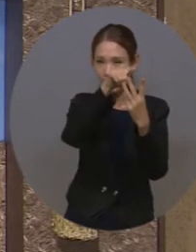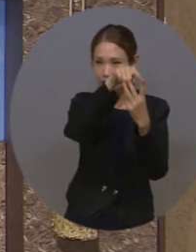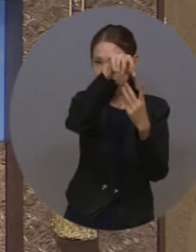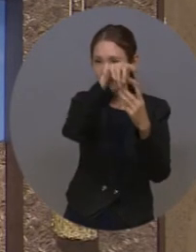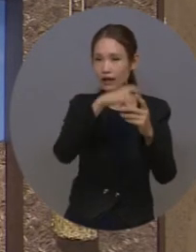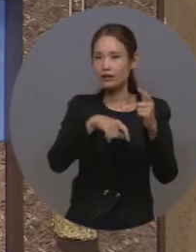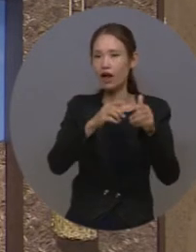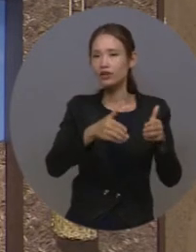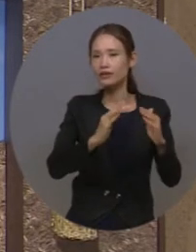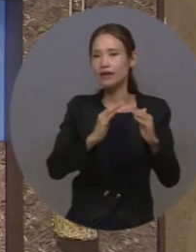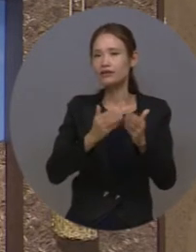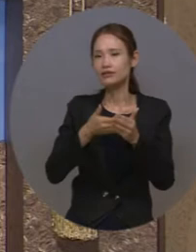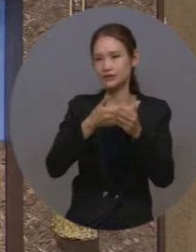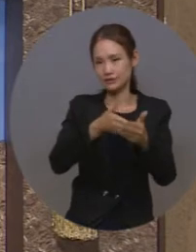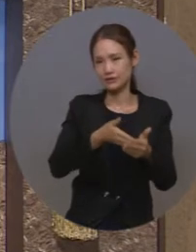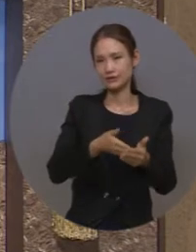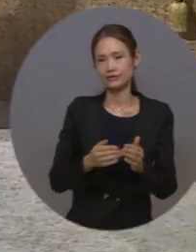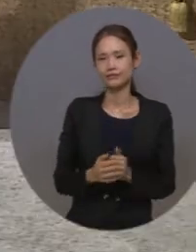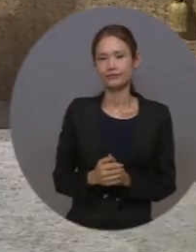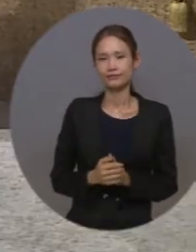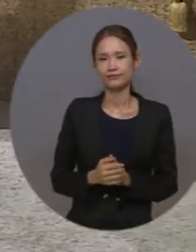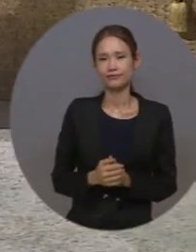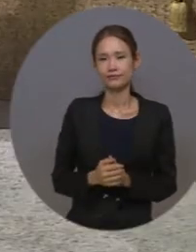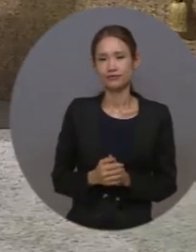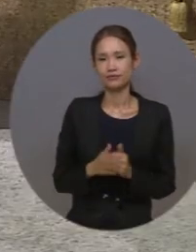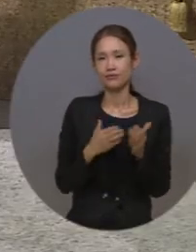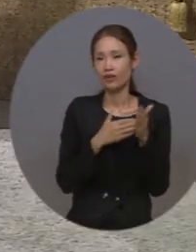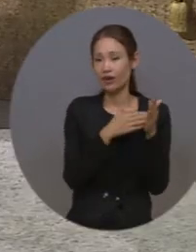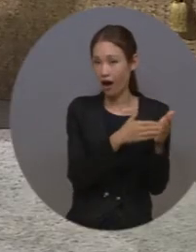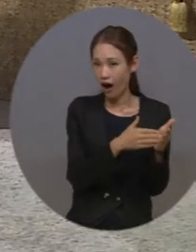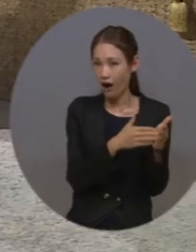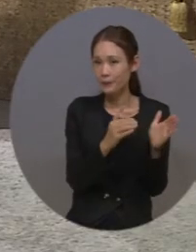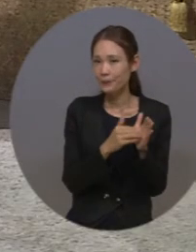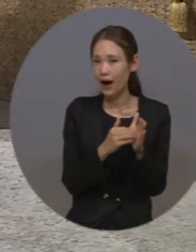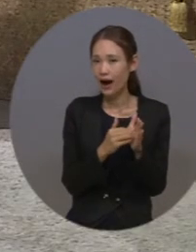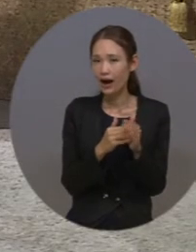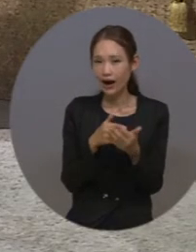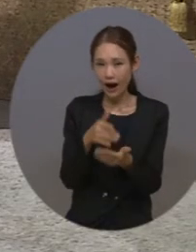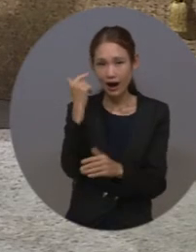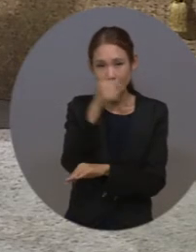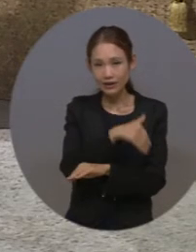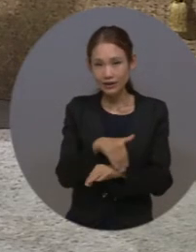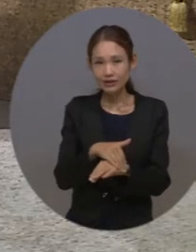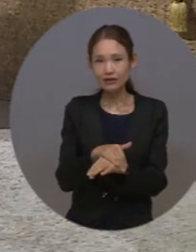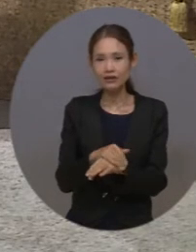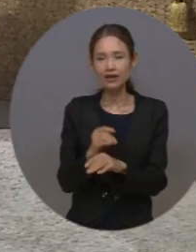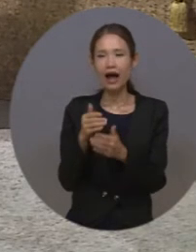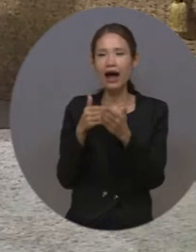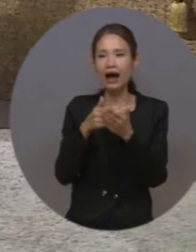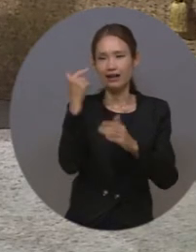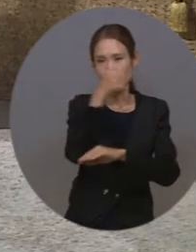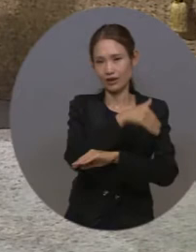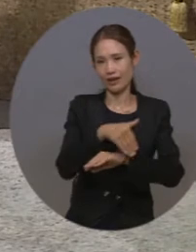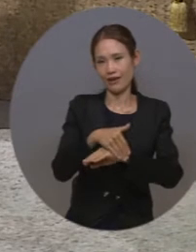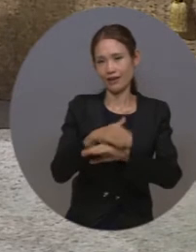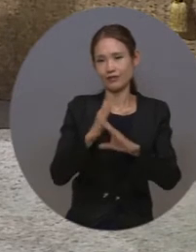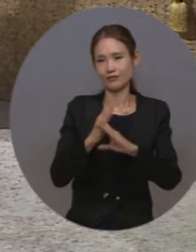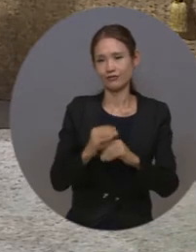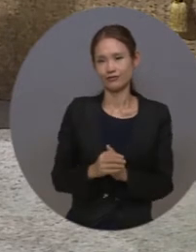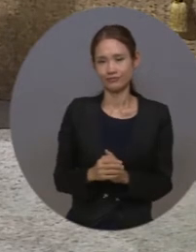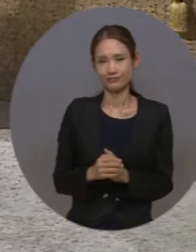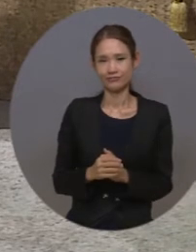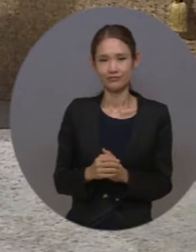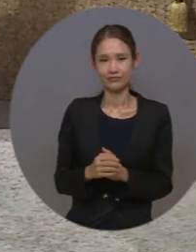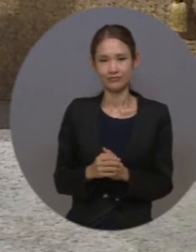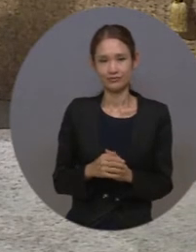설치해 줄걸 건의 드리겠습니다. 건의를 지금 하실 상황인가요? 아니면 이제 하실 예정이신가요? 하실 예정이죠. 꼭